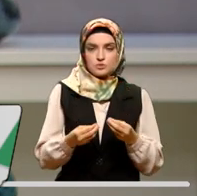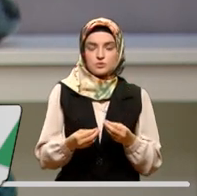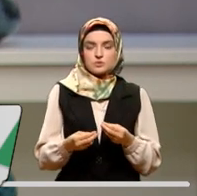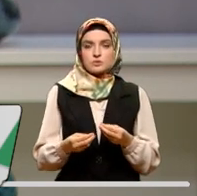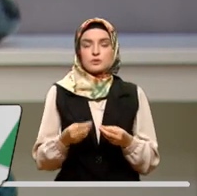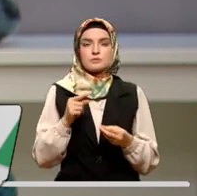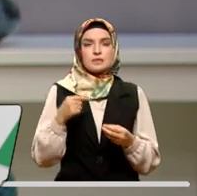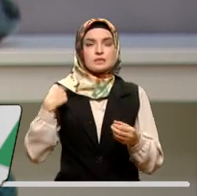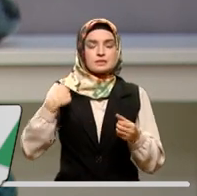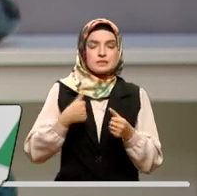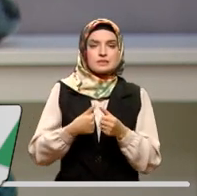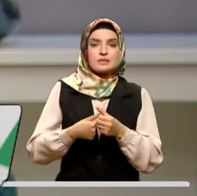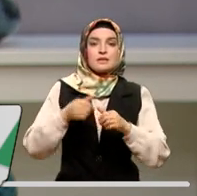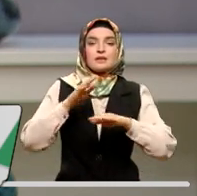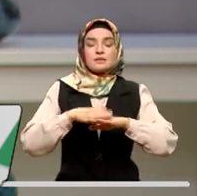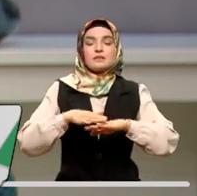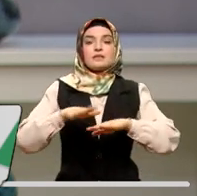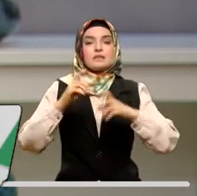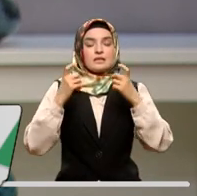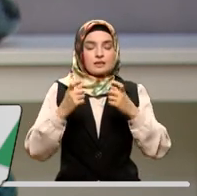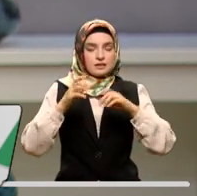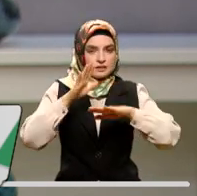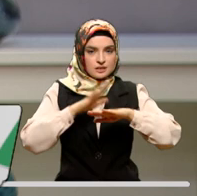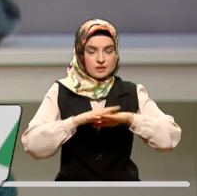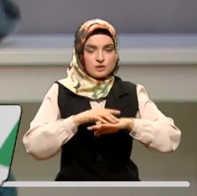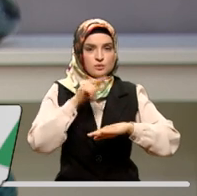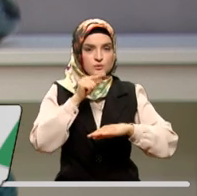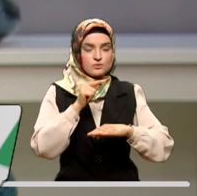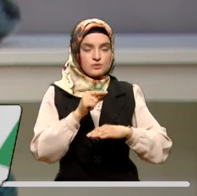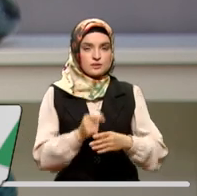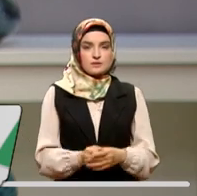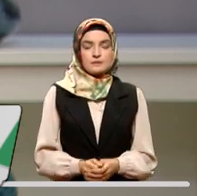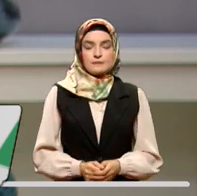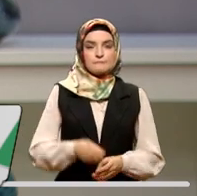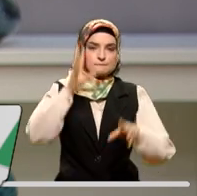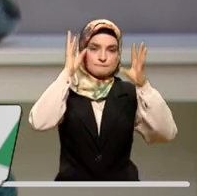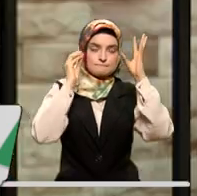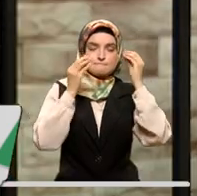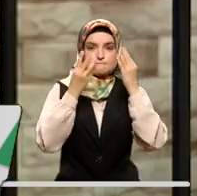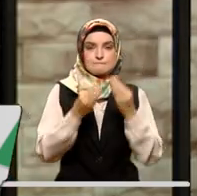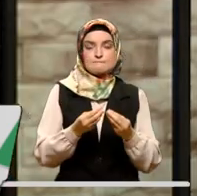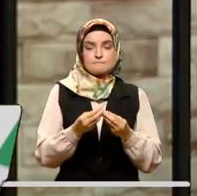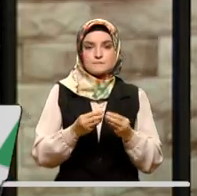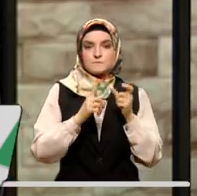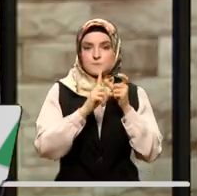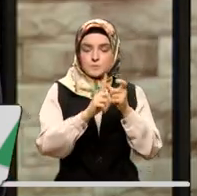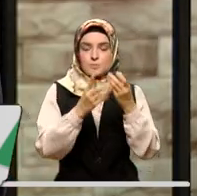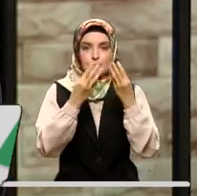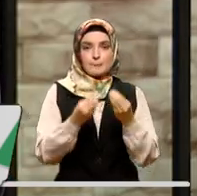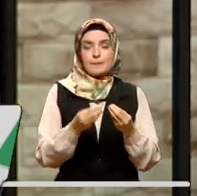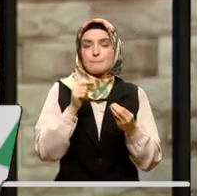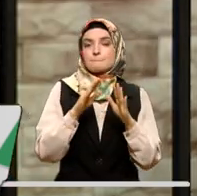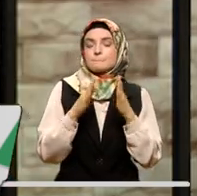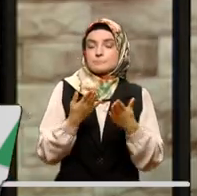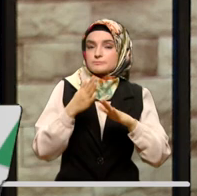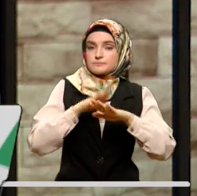başına tekrar ettirmek de değil, nerede yapacağını da tabii. O şekilde hani total bir öğrenme aslında. Kesinlikle yani kuruması. Ha biz niye bunu